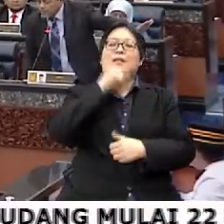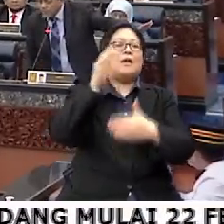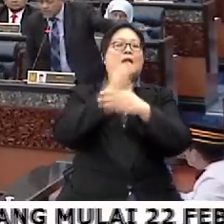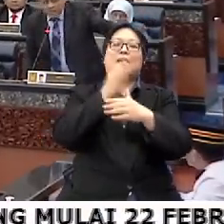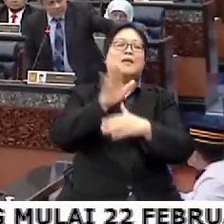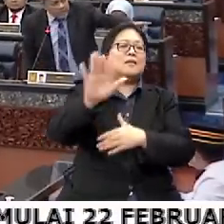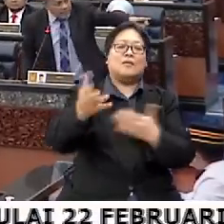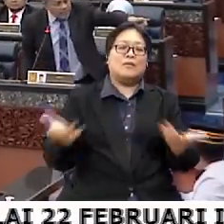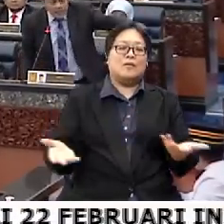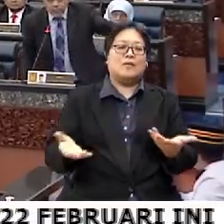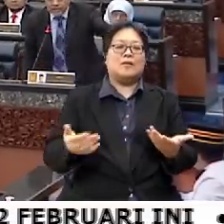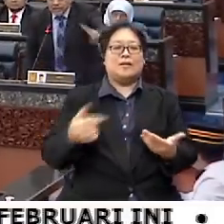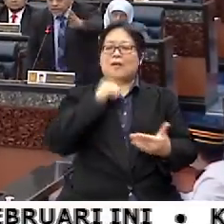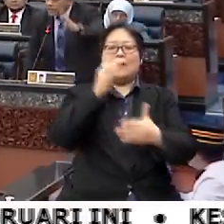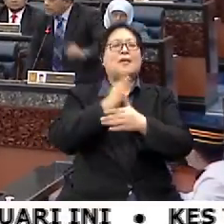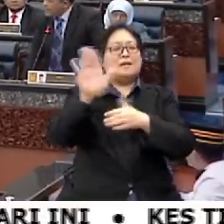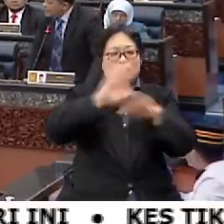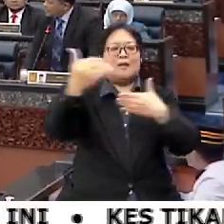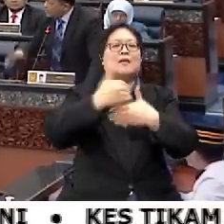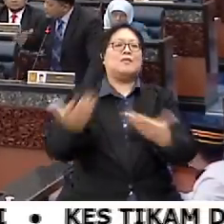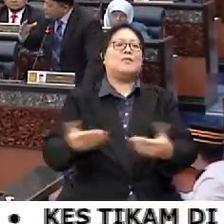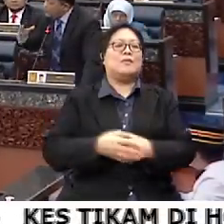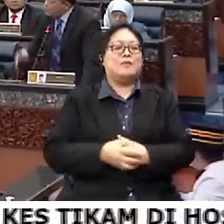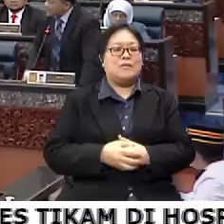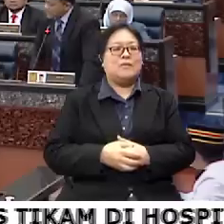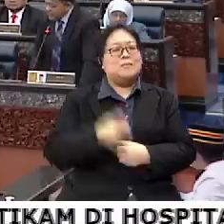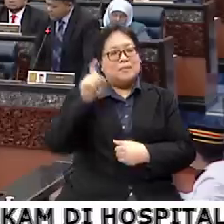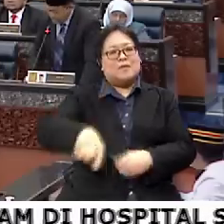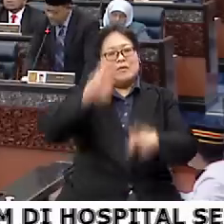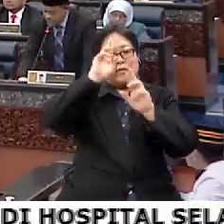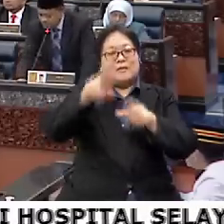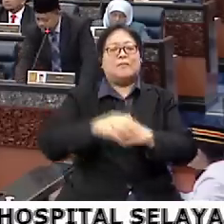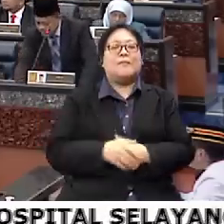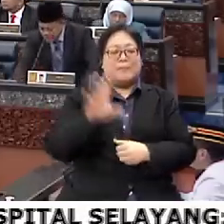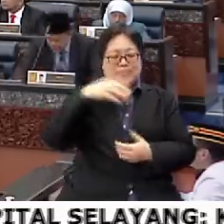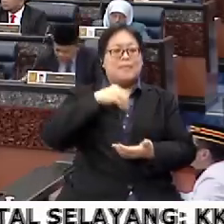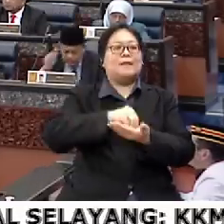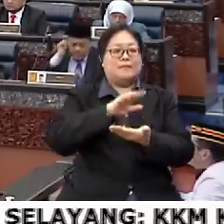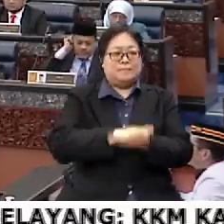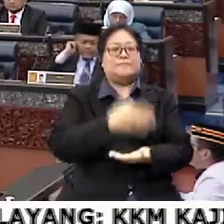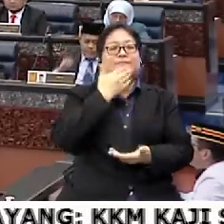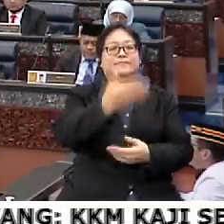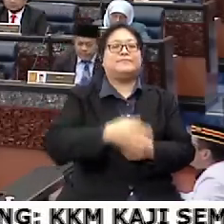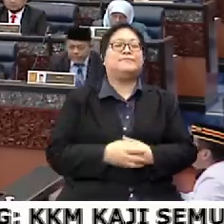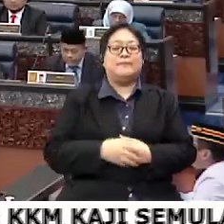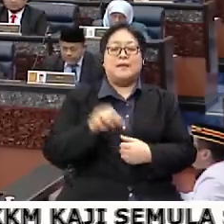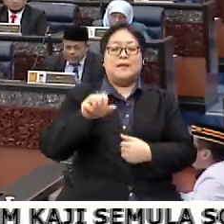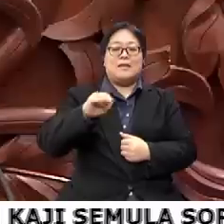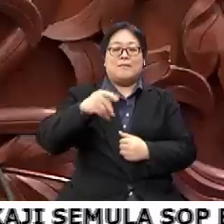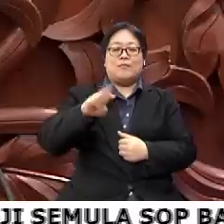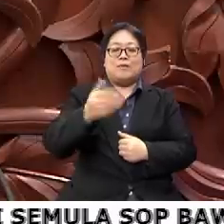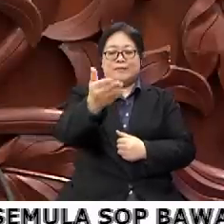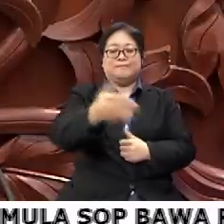ketua parti berucap. Ni kami tak akan ganggu dia. Tapi okay. Hal lain kena bagi penghormatan point, sikit. Point terima, kasih. Terima kasih. Sempurna,